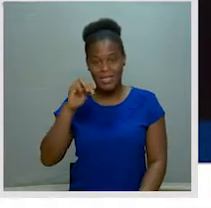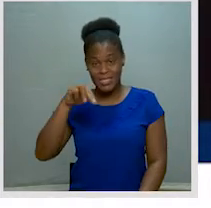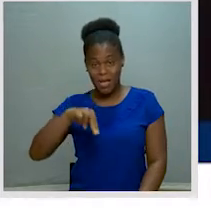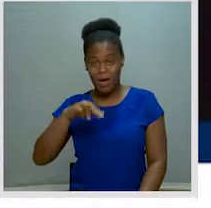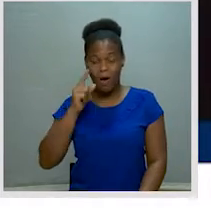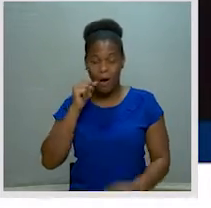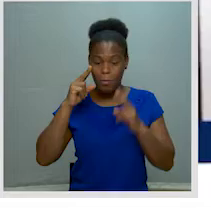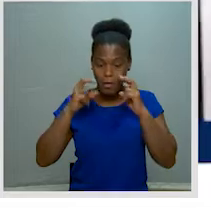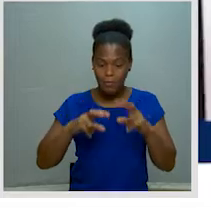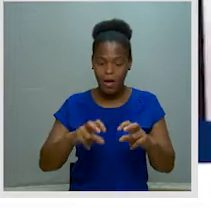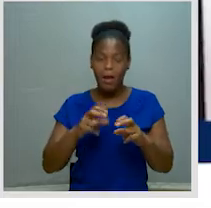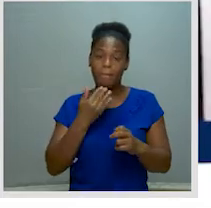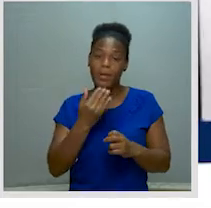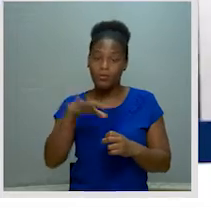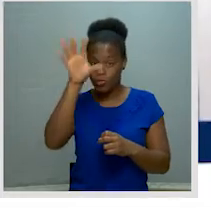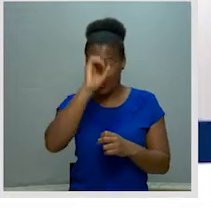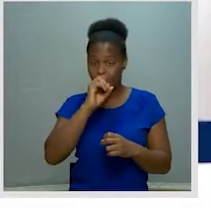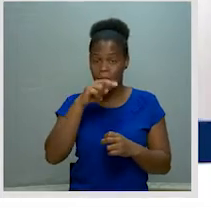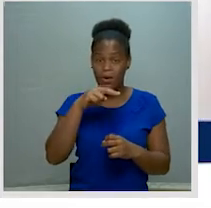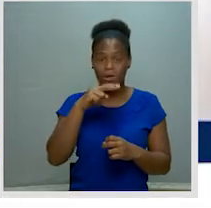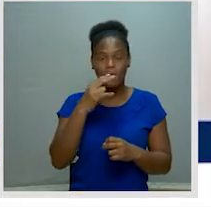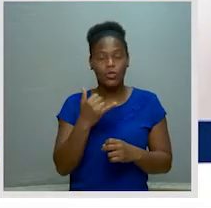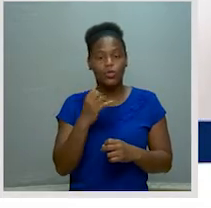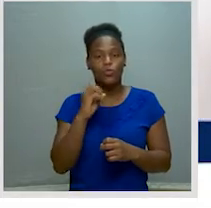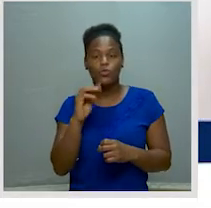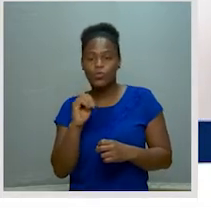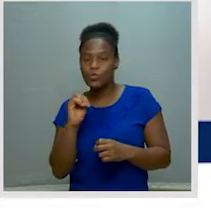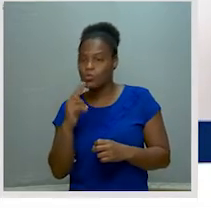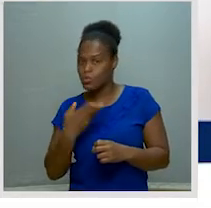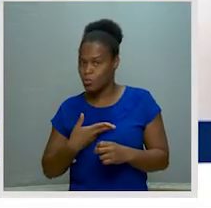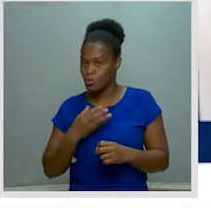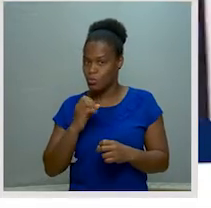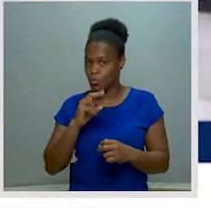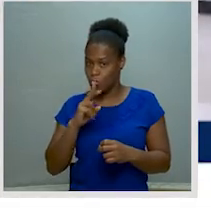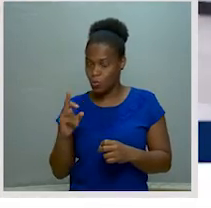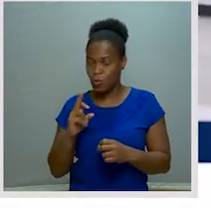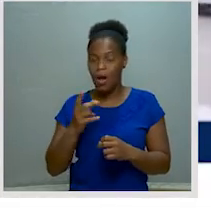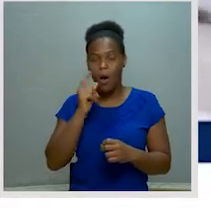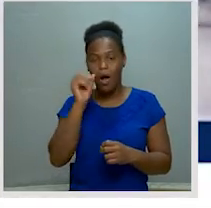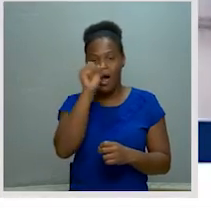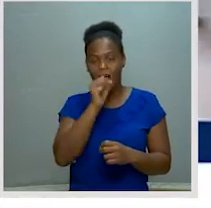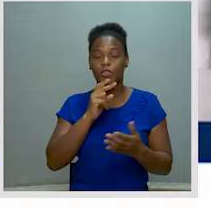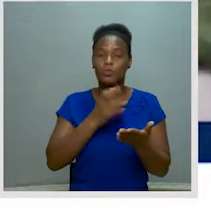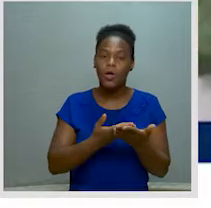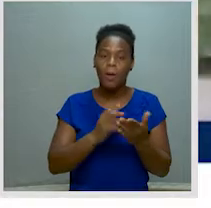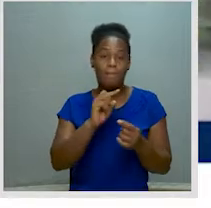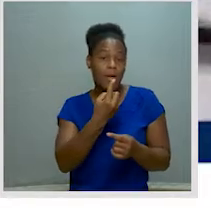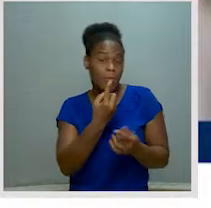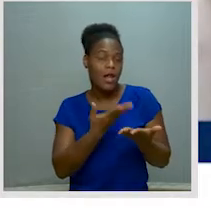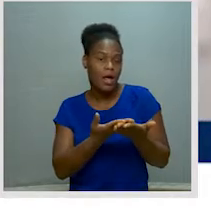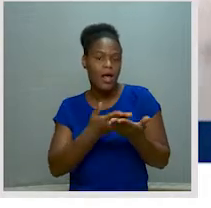Le chercheur avait sollicité l'État et Youssou N'Dour, l'actionnaire de la TFM. C'est le chanteur qui a répondu